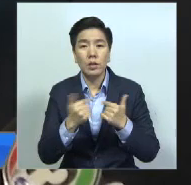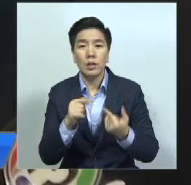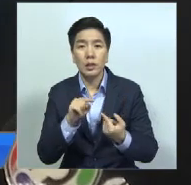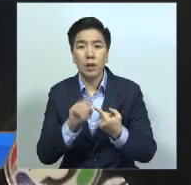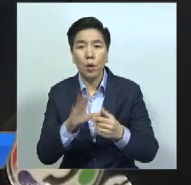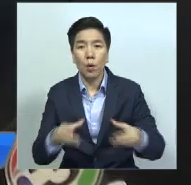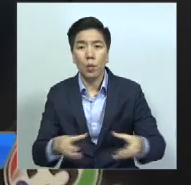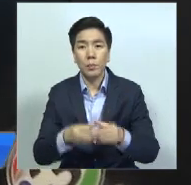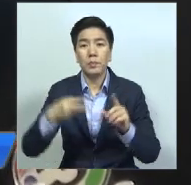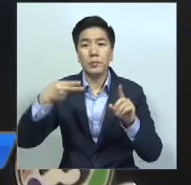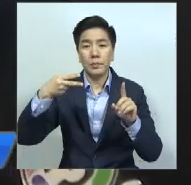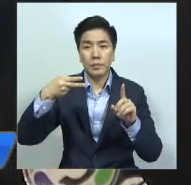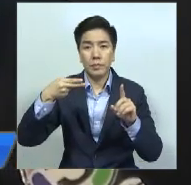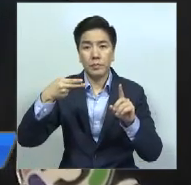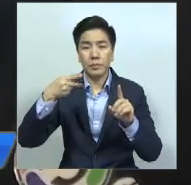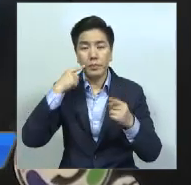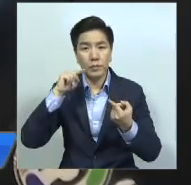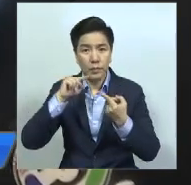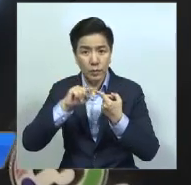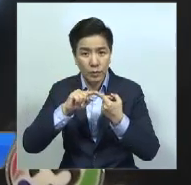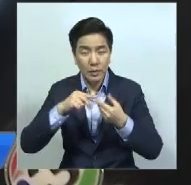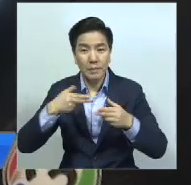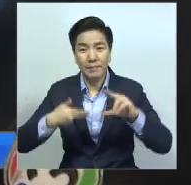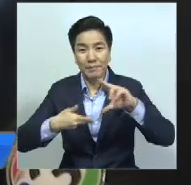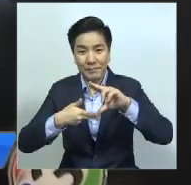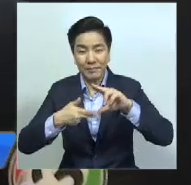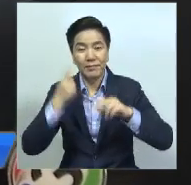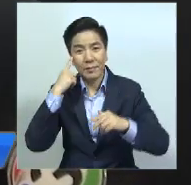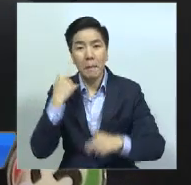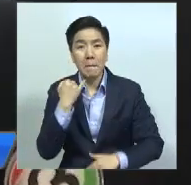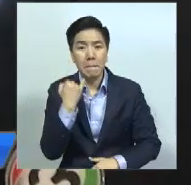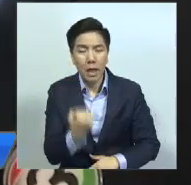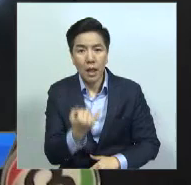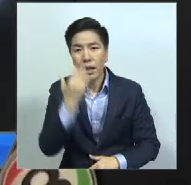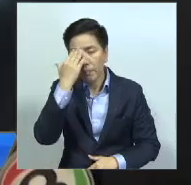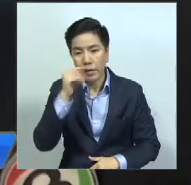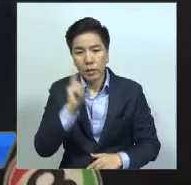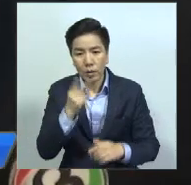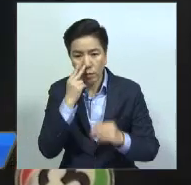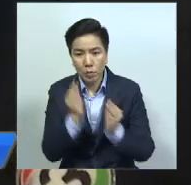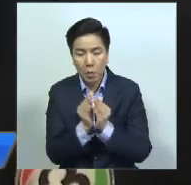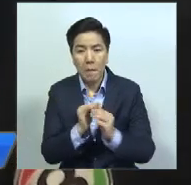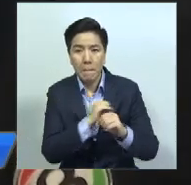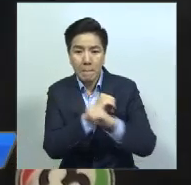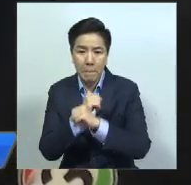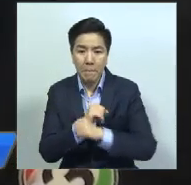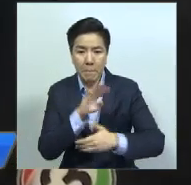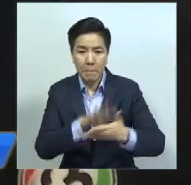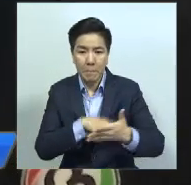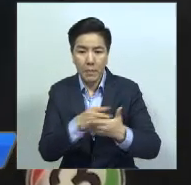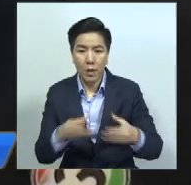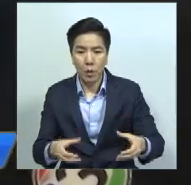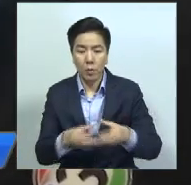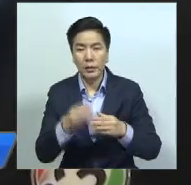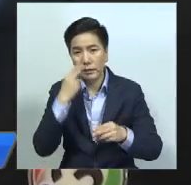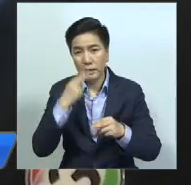าคมนี้โดยเตรียมพิจารณาเหตุที่แพ้โหวตเพื่อหามาตรการป้องกันพร้อมยอมรับรายชื่อคณะทำงานยุทธศาสตร์พรร